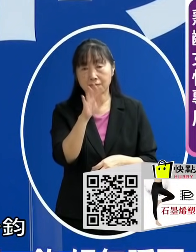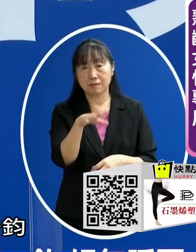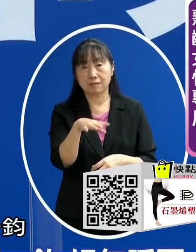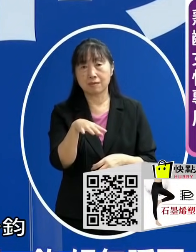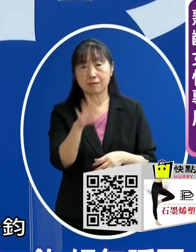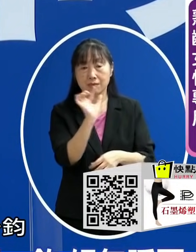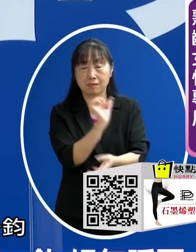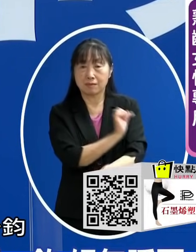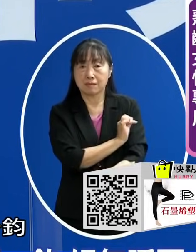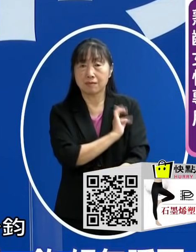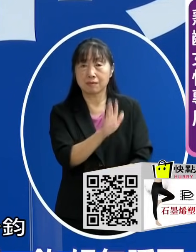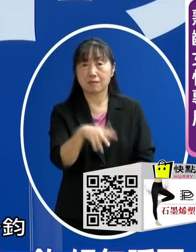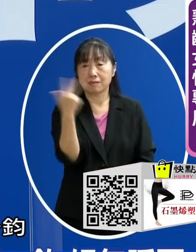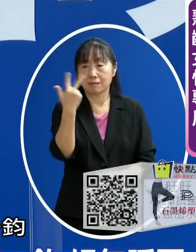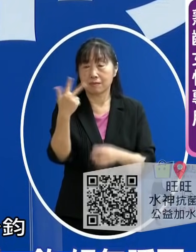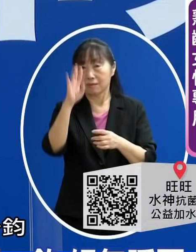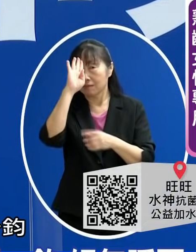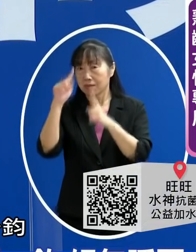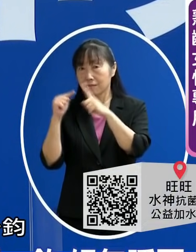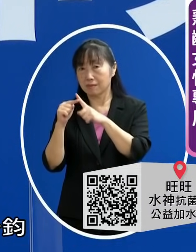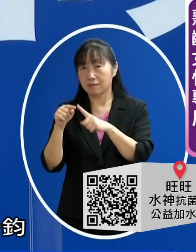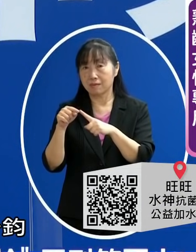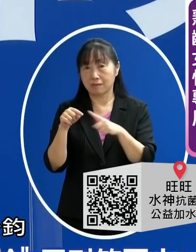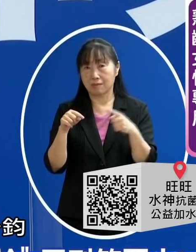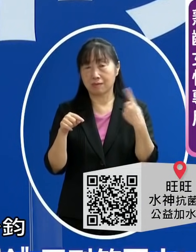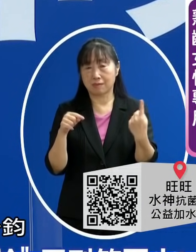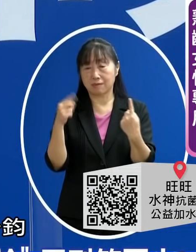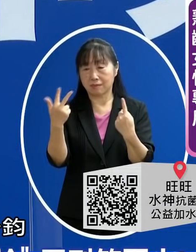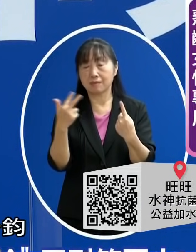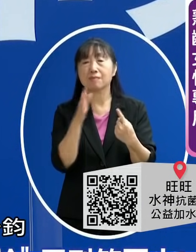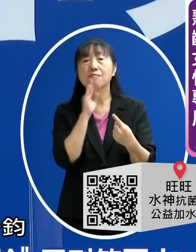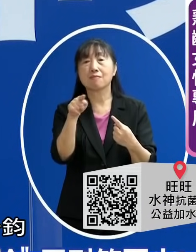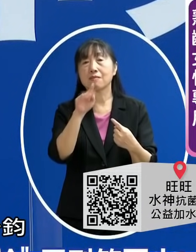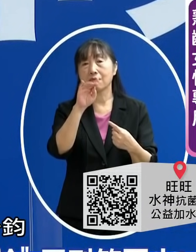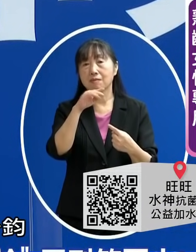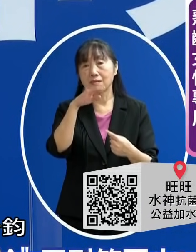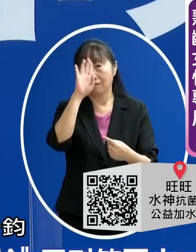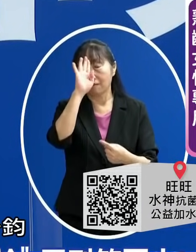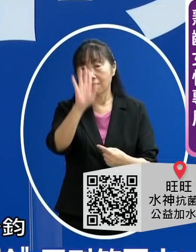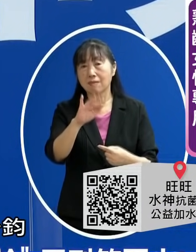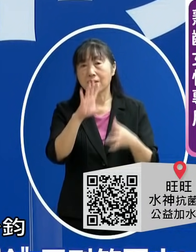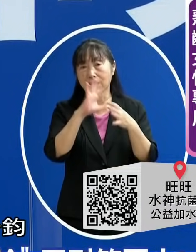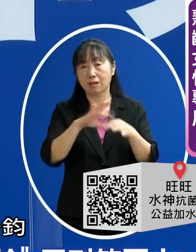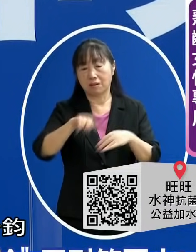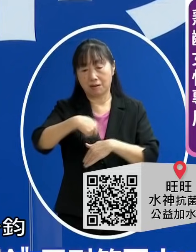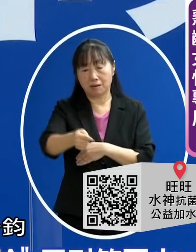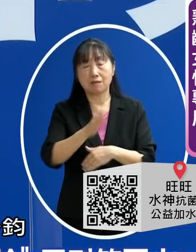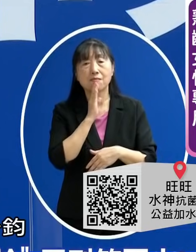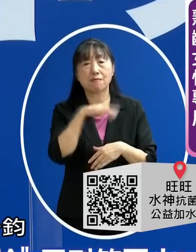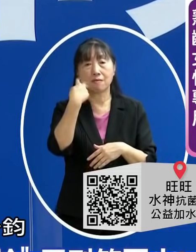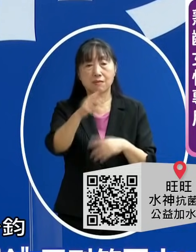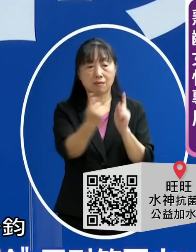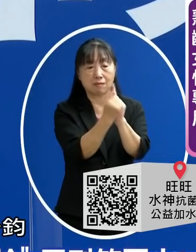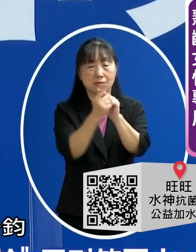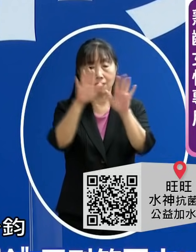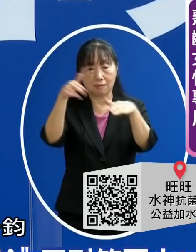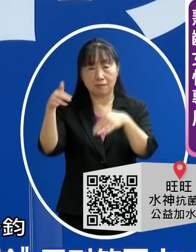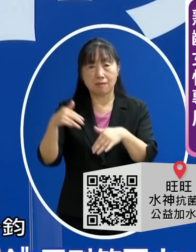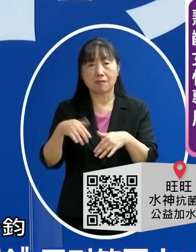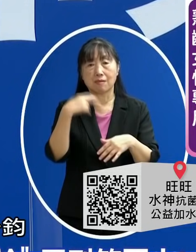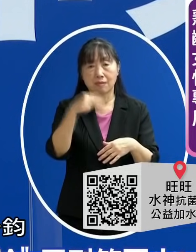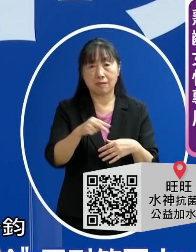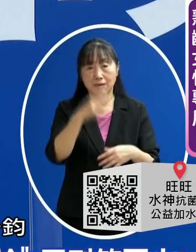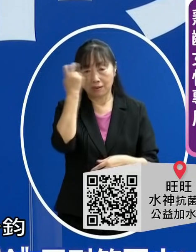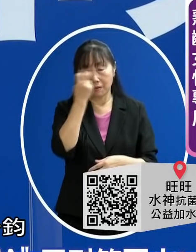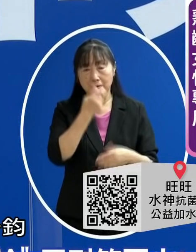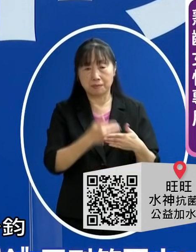护理师跟7位病患有确诊哈。那后续都依照相关的规定来进行框列跟裁检跟隔离哈。